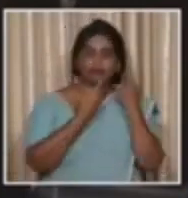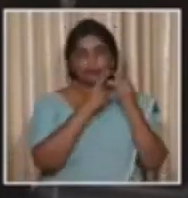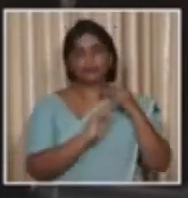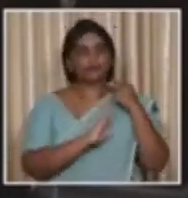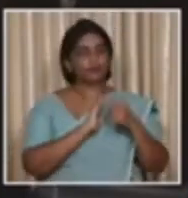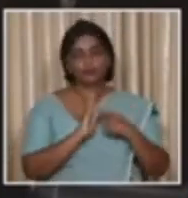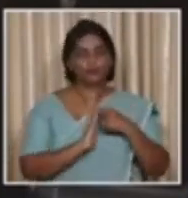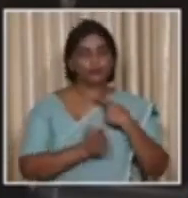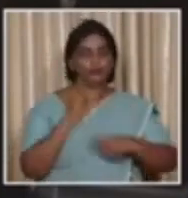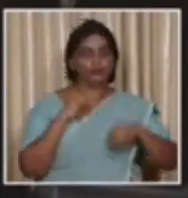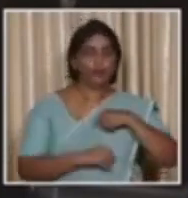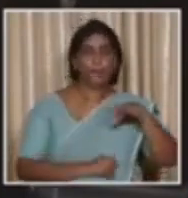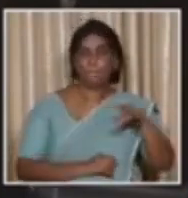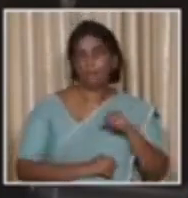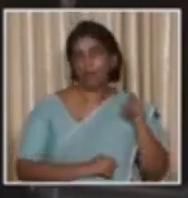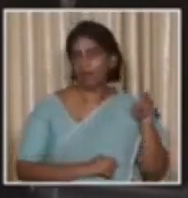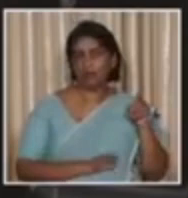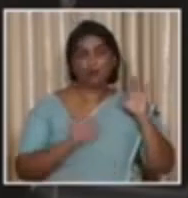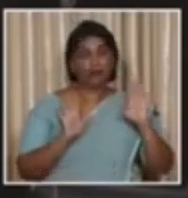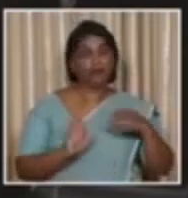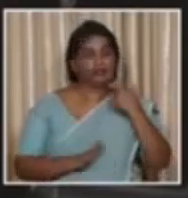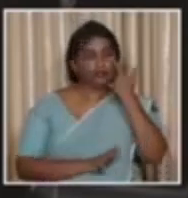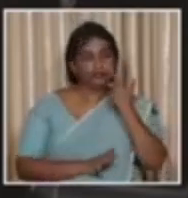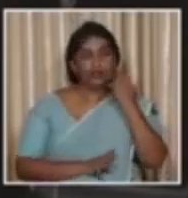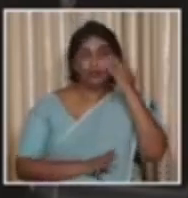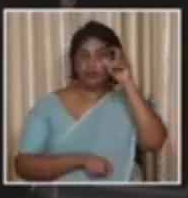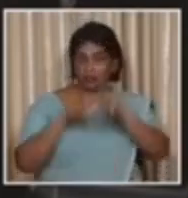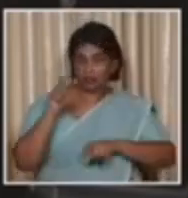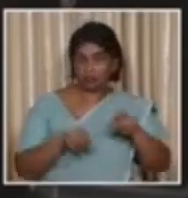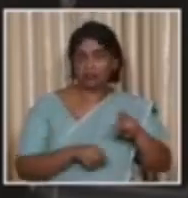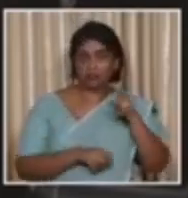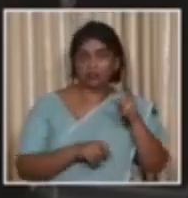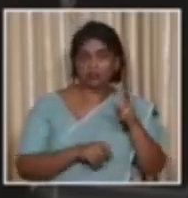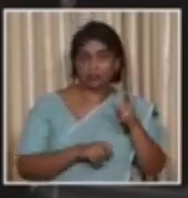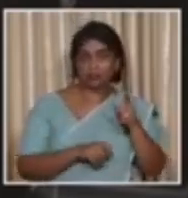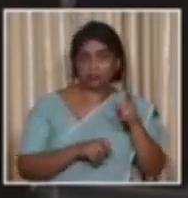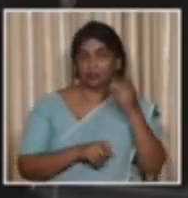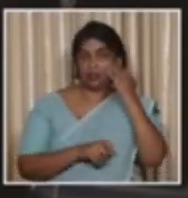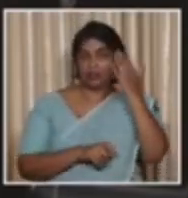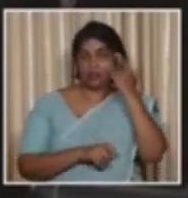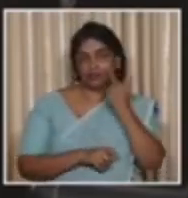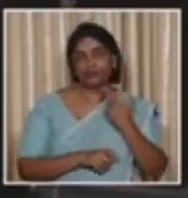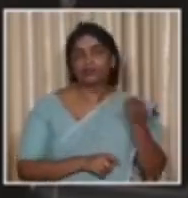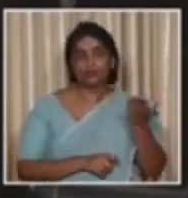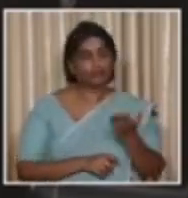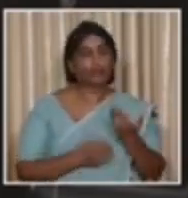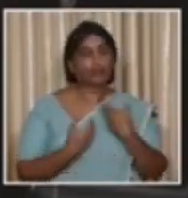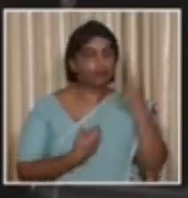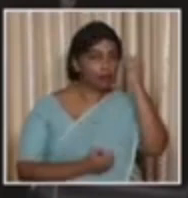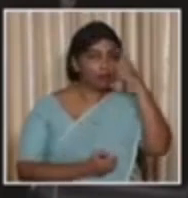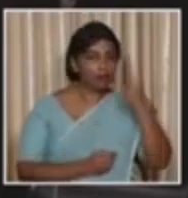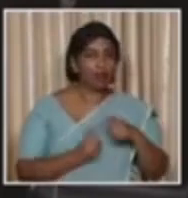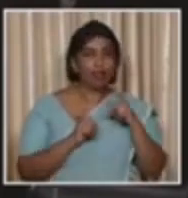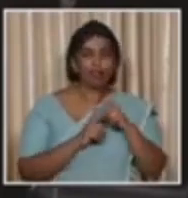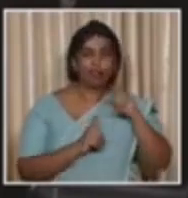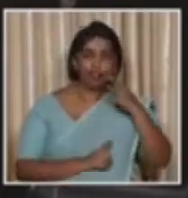රට දේශපාලනිකව පාවිච්චි කරන්න හදනවා. හැබැයි අපේ අර අහිංසක කාන්තාව ඔබතුමී පෙනීන්නේ එයයි වෙනුවෙන්. ඒ අය Tamanට හම්බෙන ඩොලර්